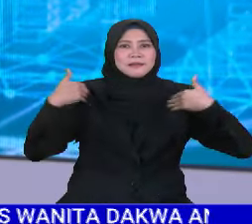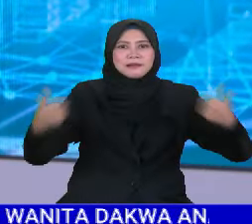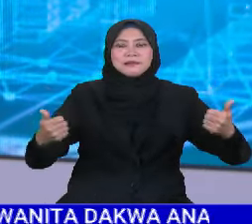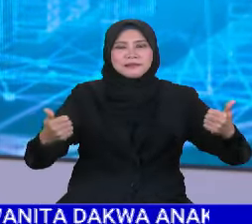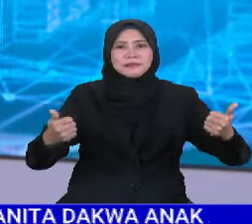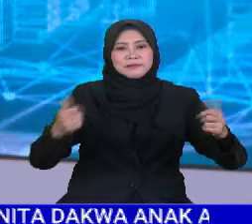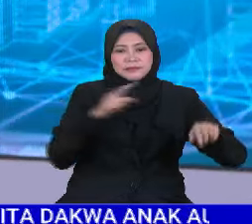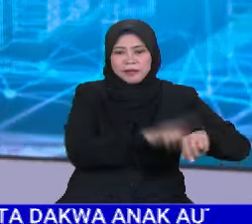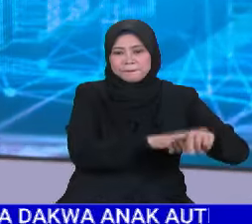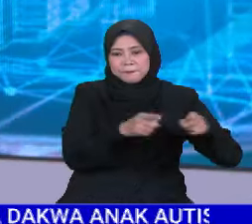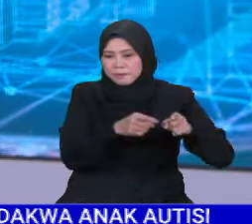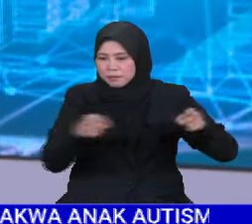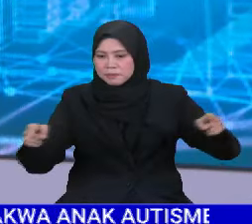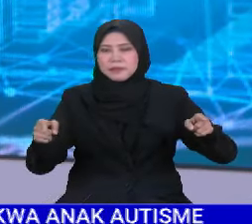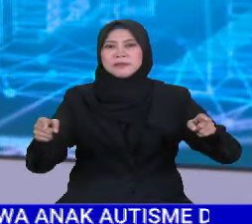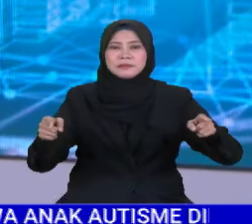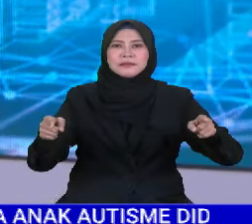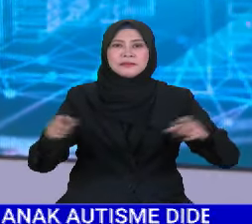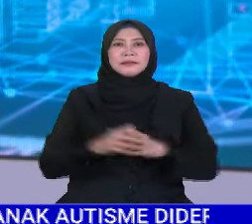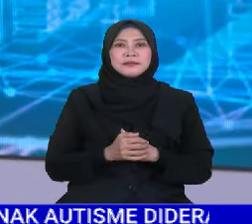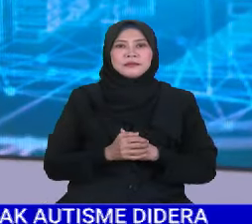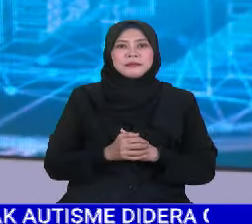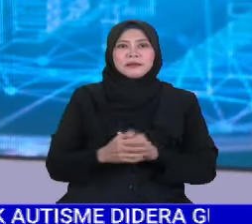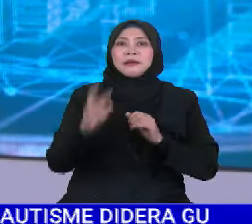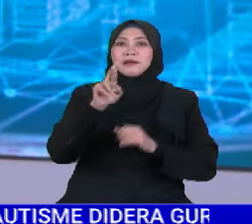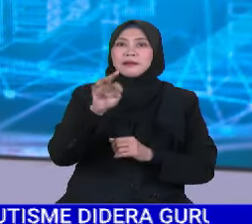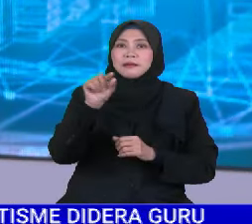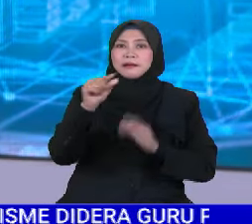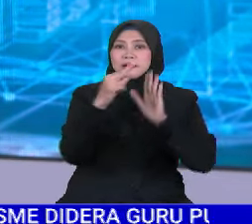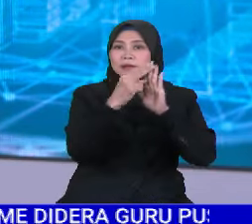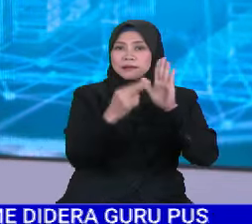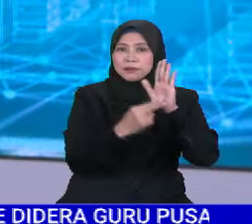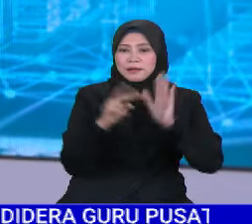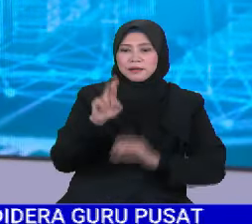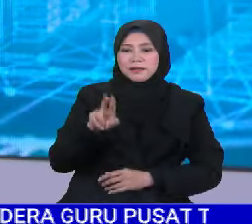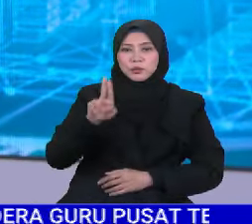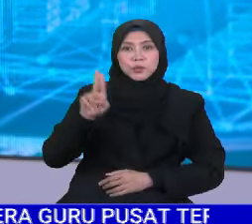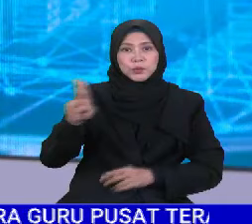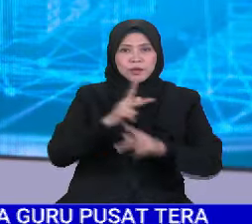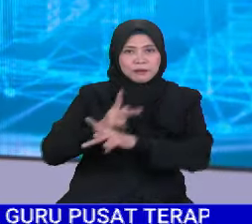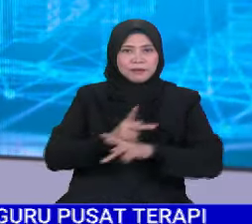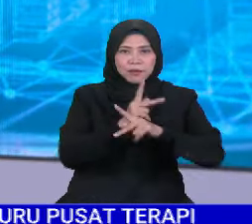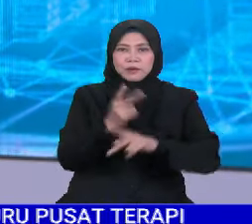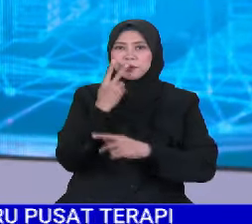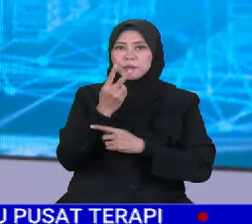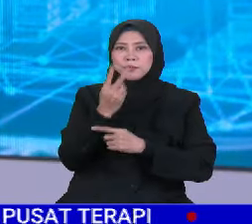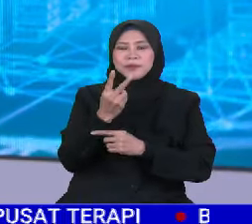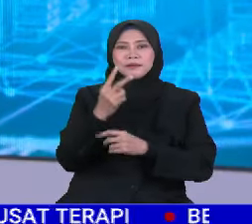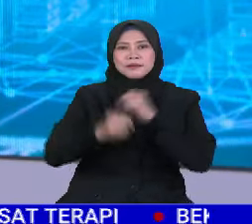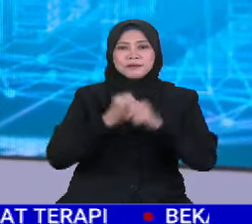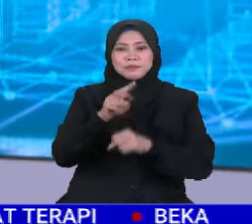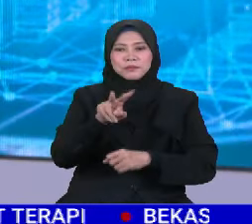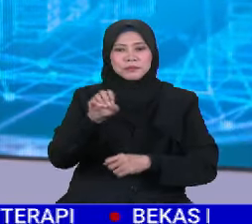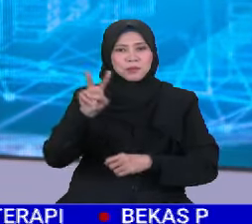tempoh jangka masa panjang. Untuk itu, pelaksanaan Rang Undang-Undang RUU Kawalan Tembakau dan Merokok